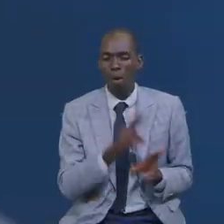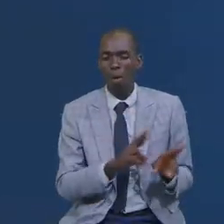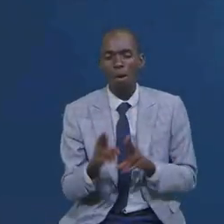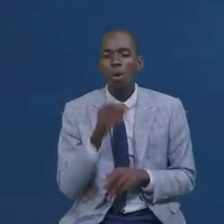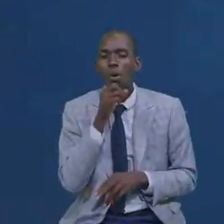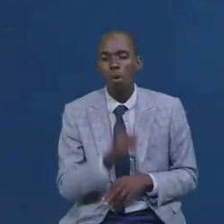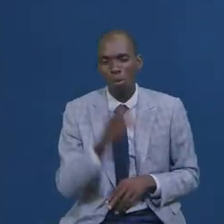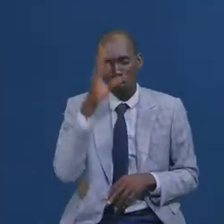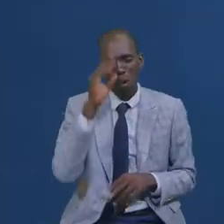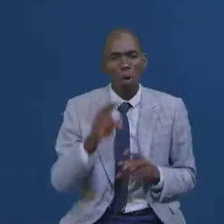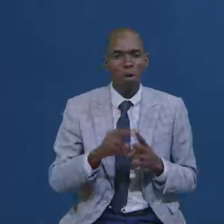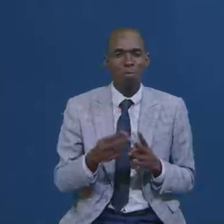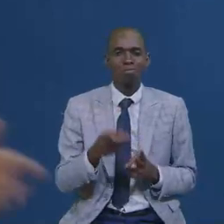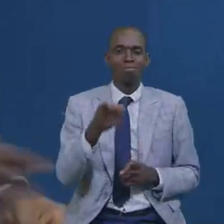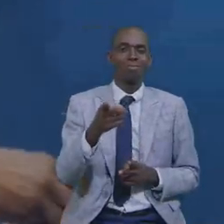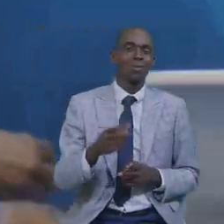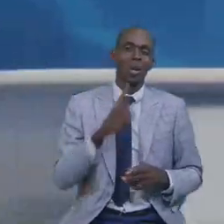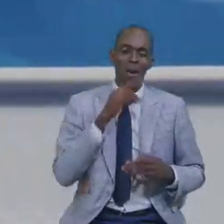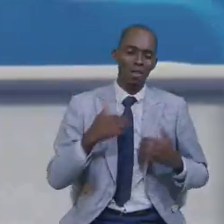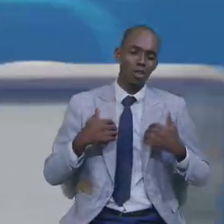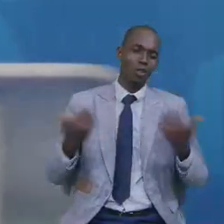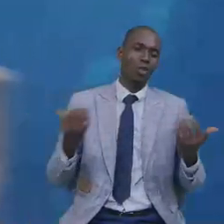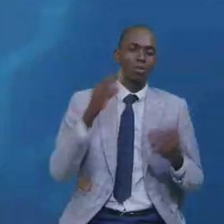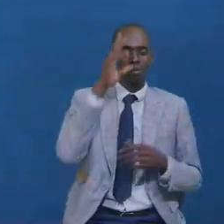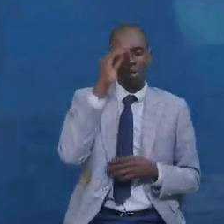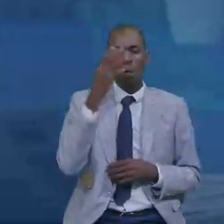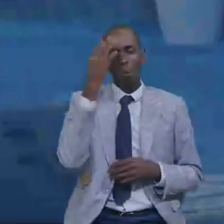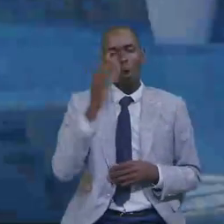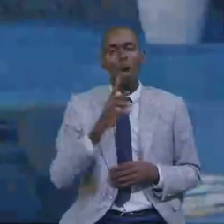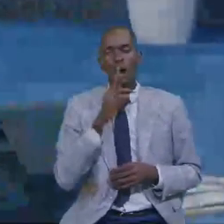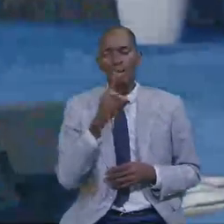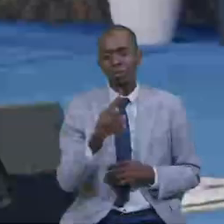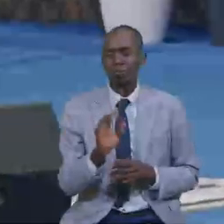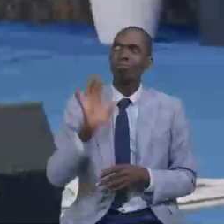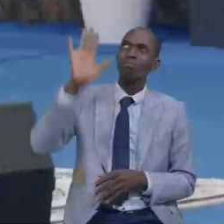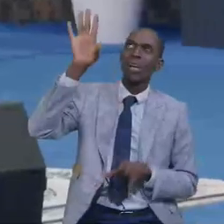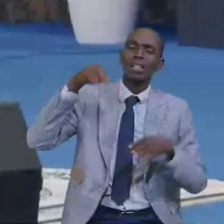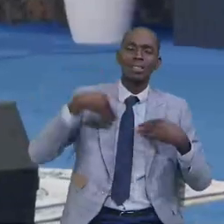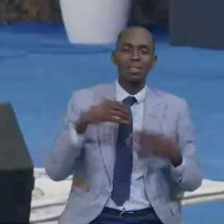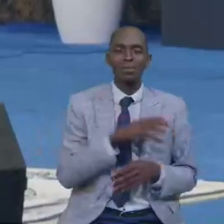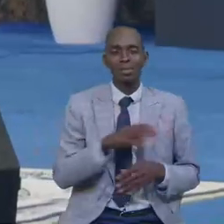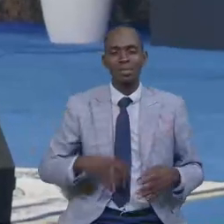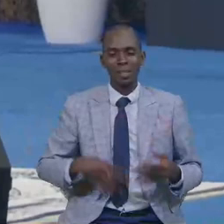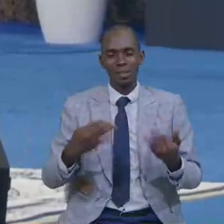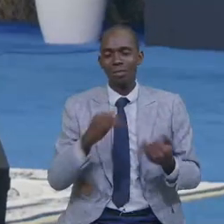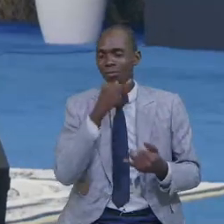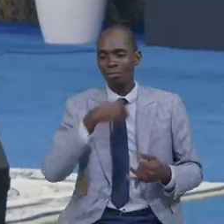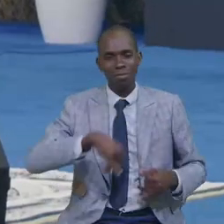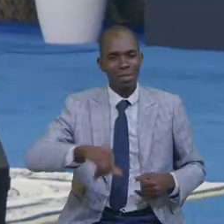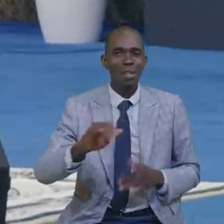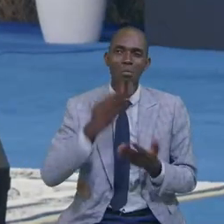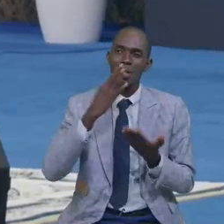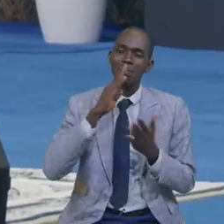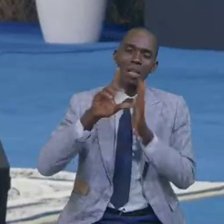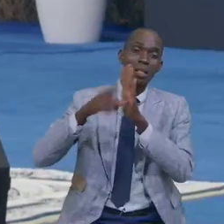un vieux déjà ne va pas ou bien tu es trop jeune pourquoi ne pas jouer un peu d'abord les choses de ce monde même si tu